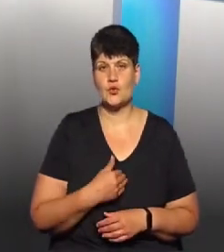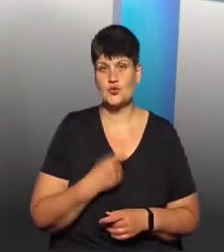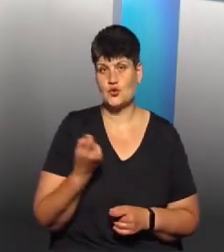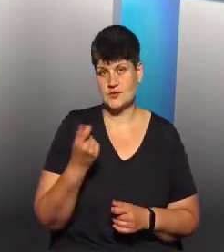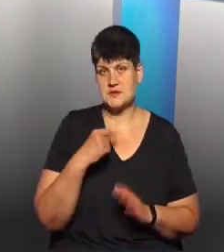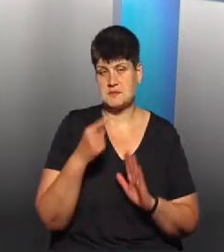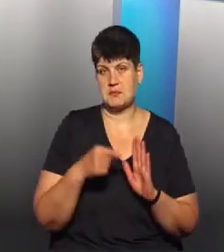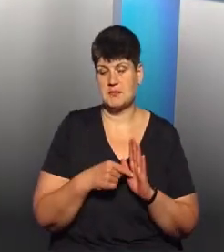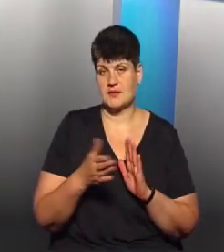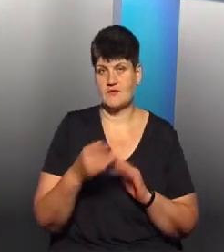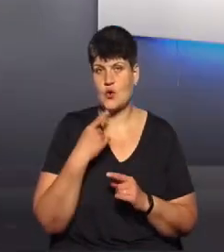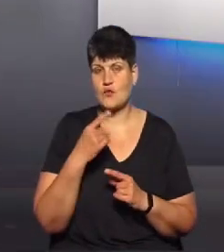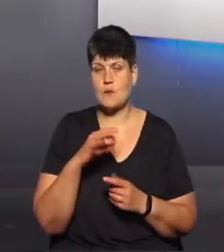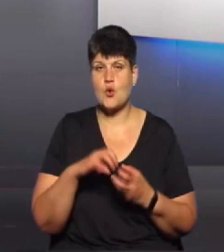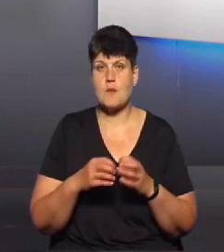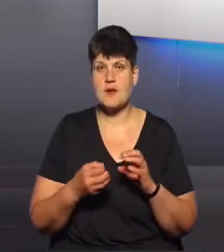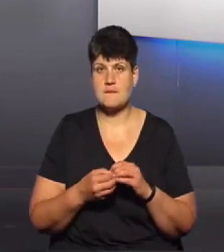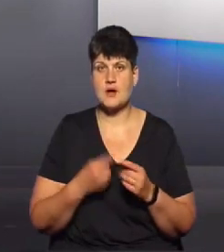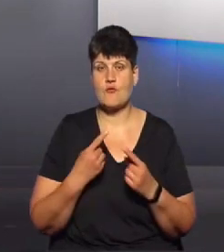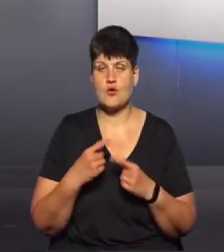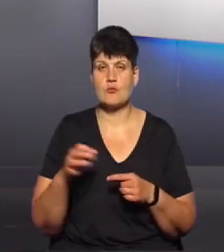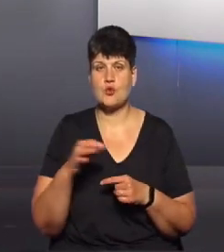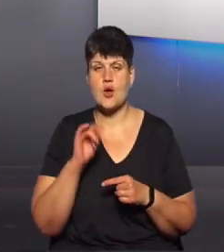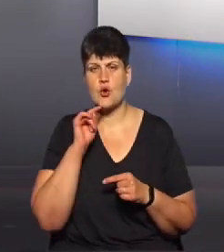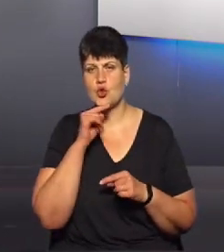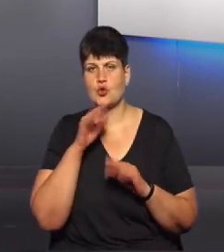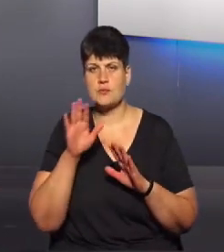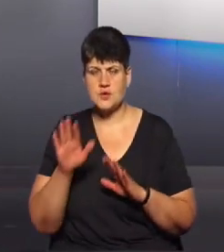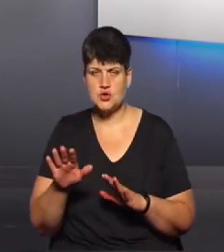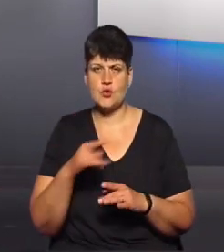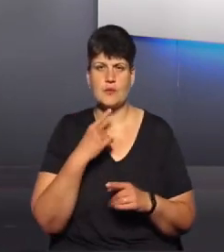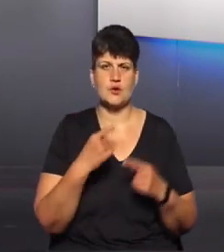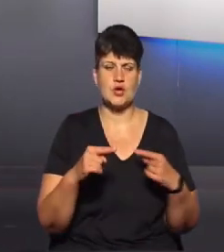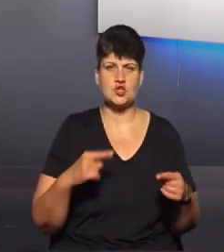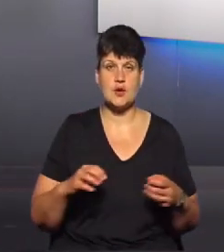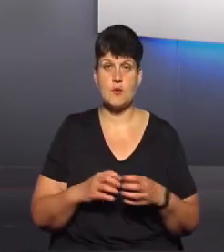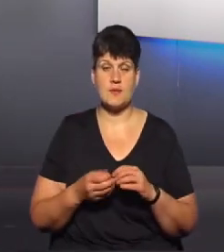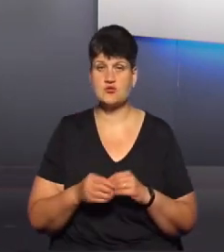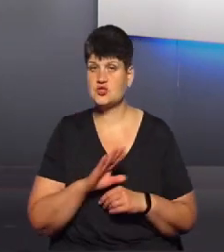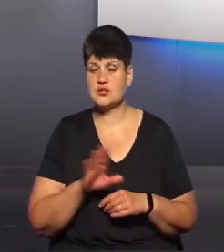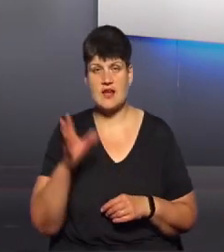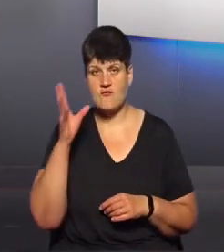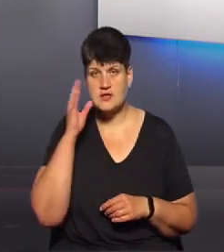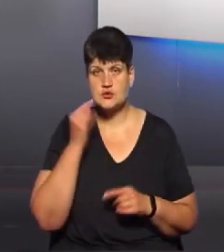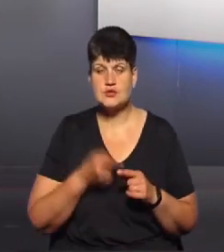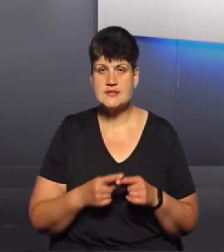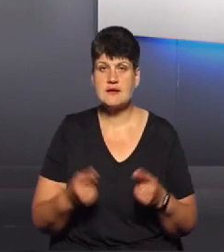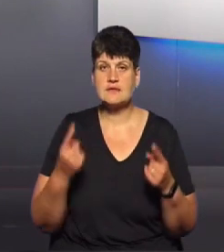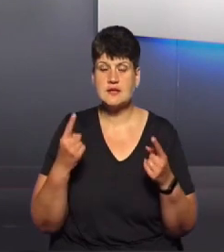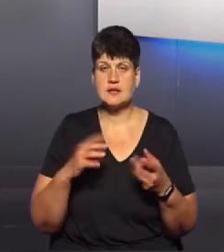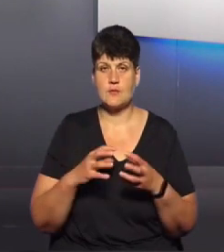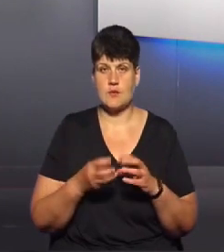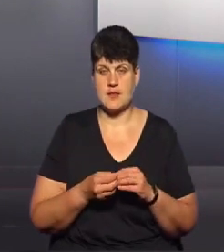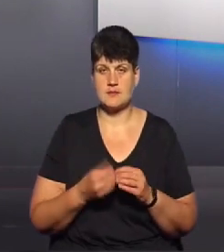Ви говорите про проблеми. Ми говоримо і про економічні, говоримо про інші проблеми. Чи не вважаєте, що це є глобальніша проблема? Наприклад,